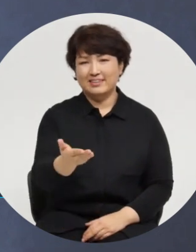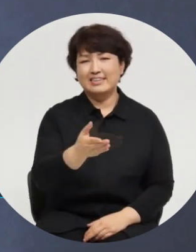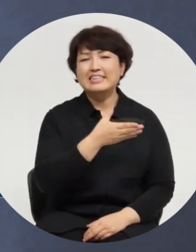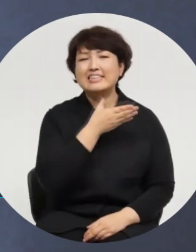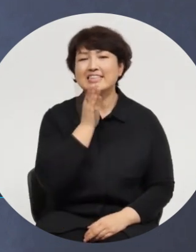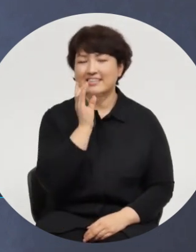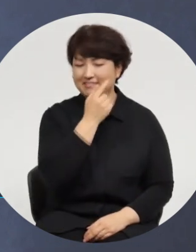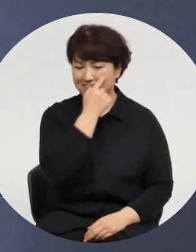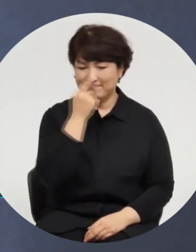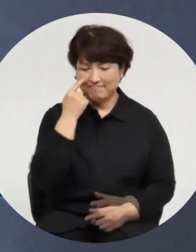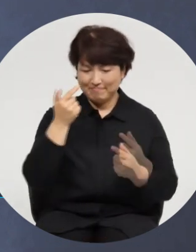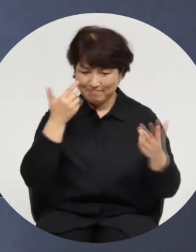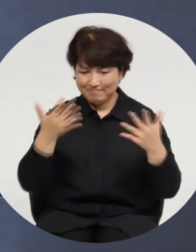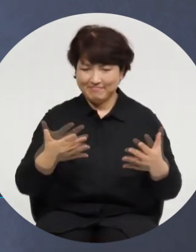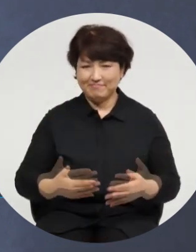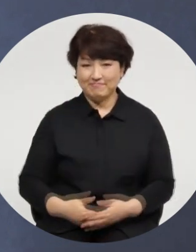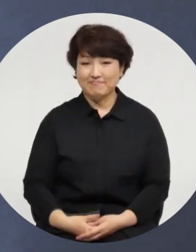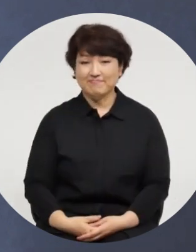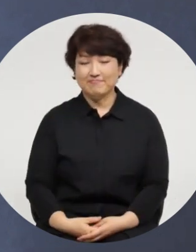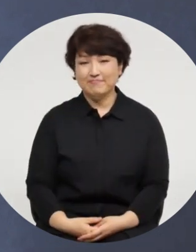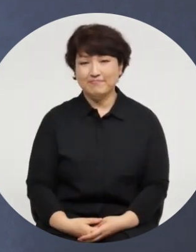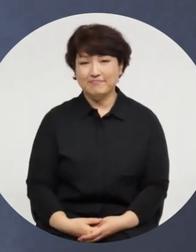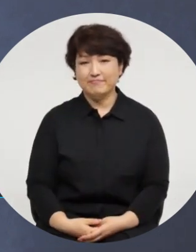저희가 늘렸다는 찍는 거예요